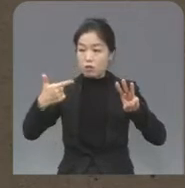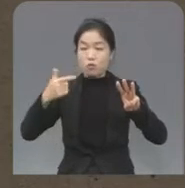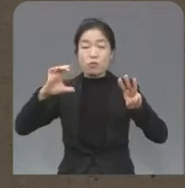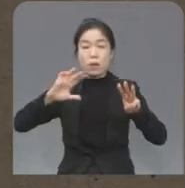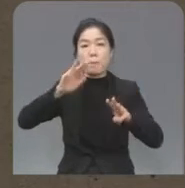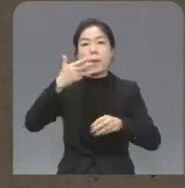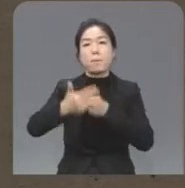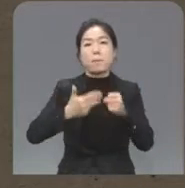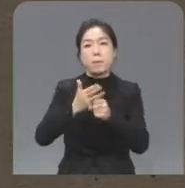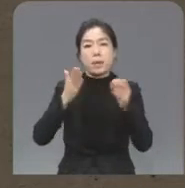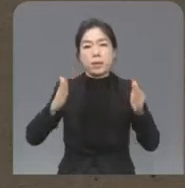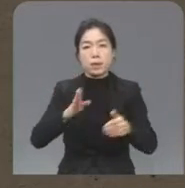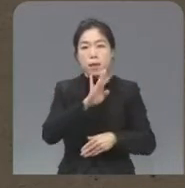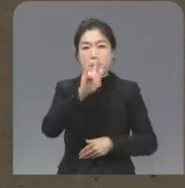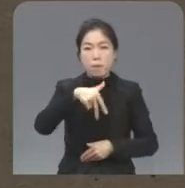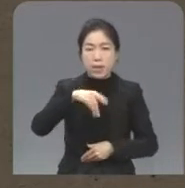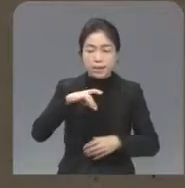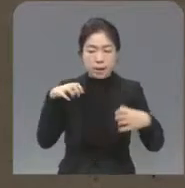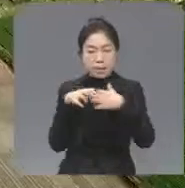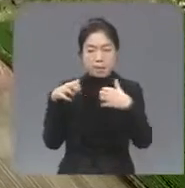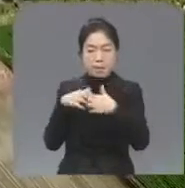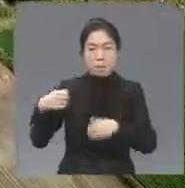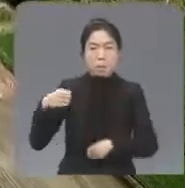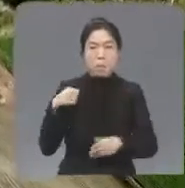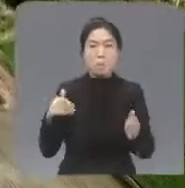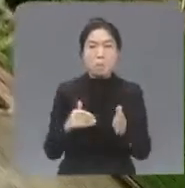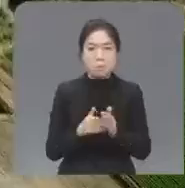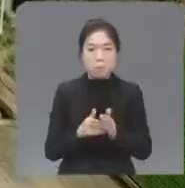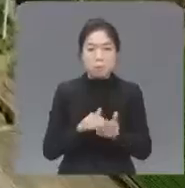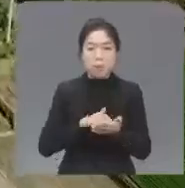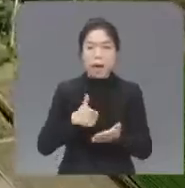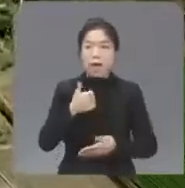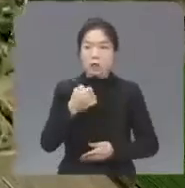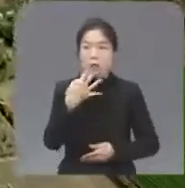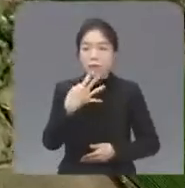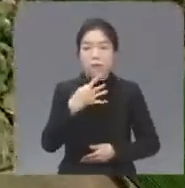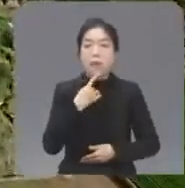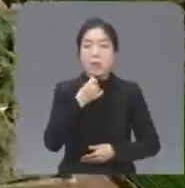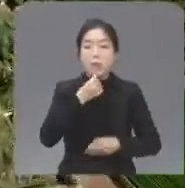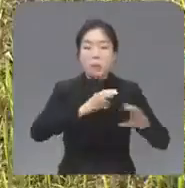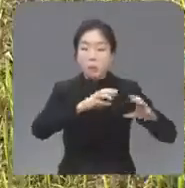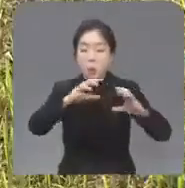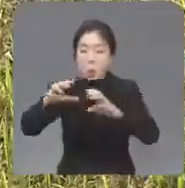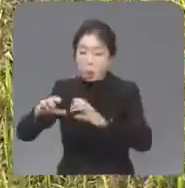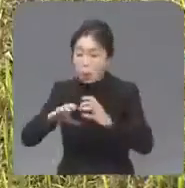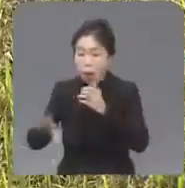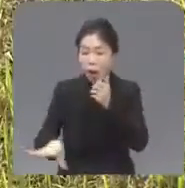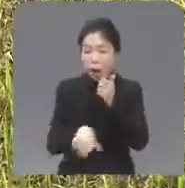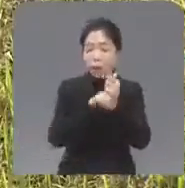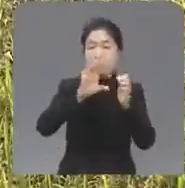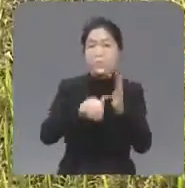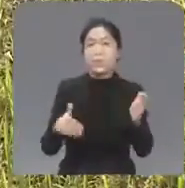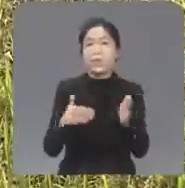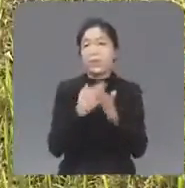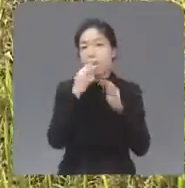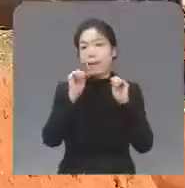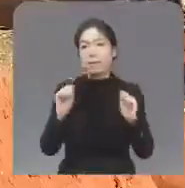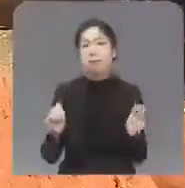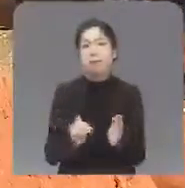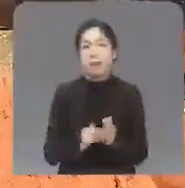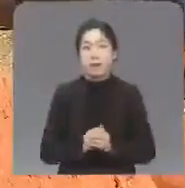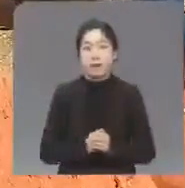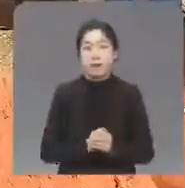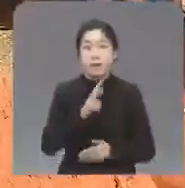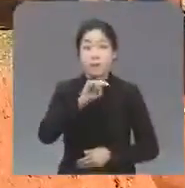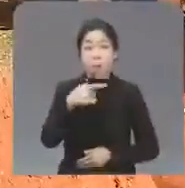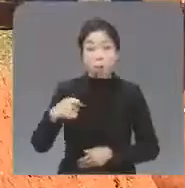800여 년간 백제와 대항하며 건재했고 54개의 작은 나라들이 백제에 완전히 통합될 때까지 존속했습니다.